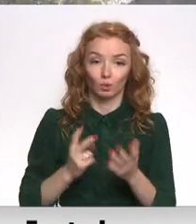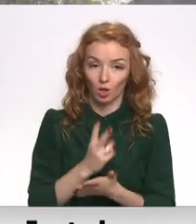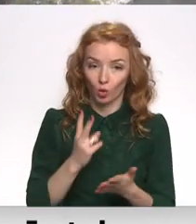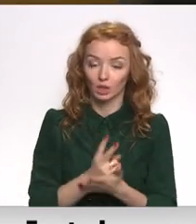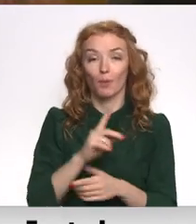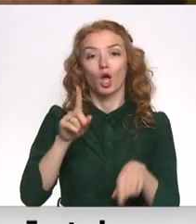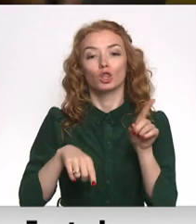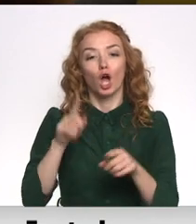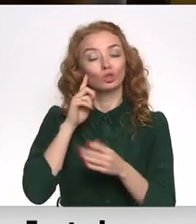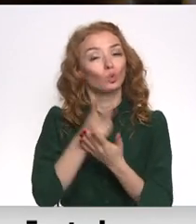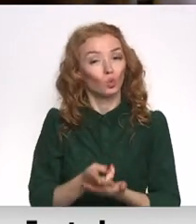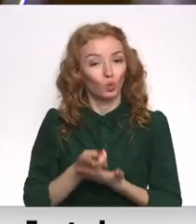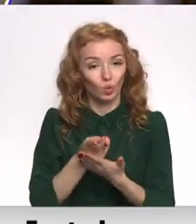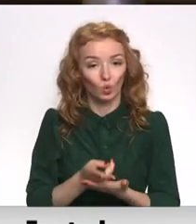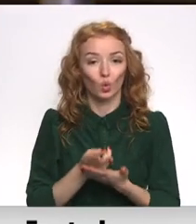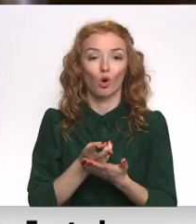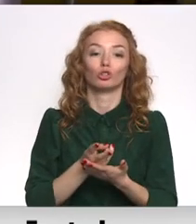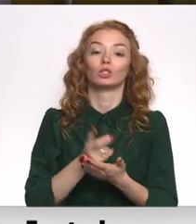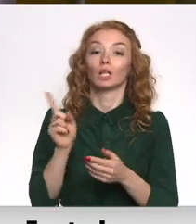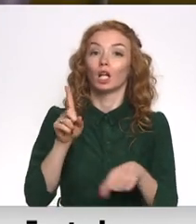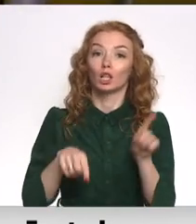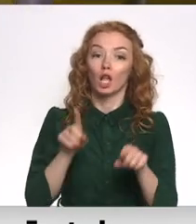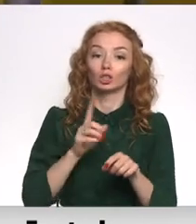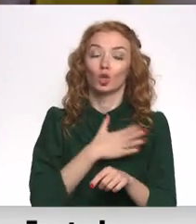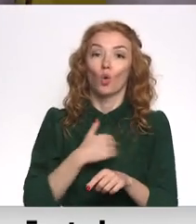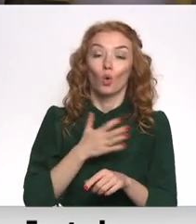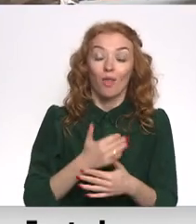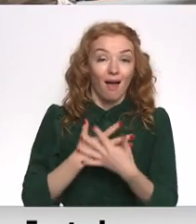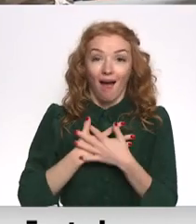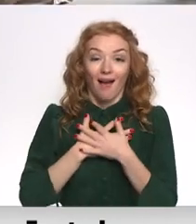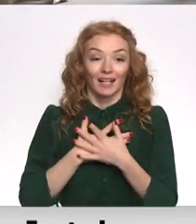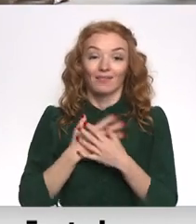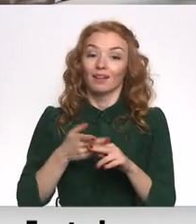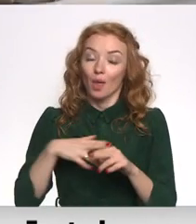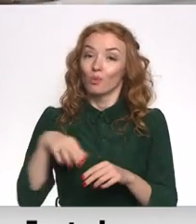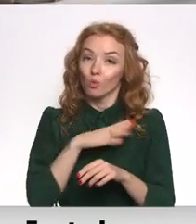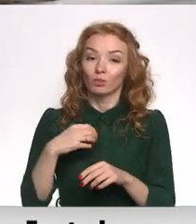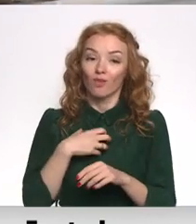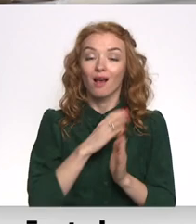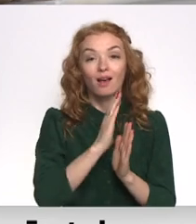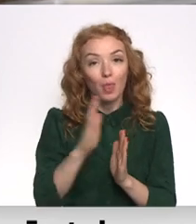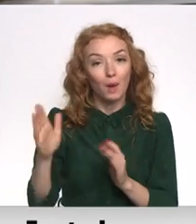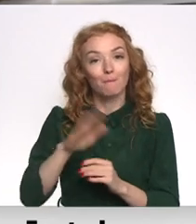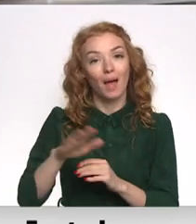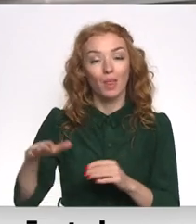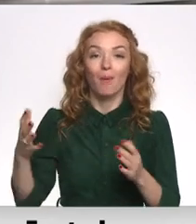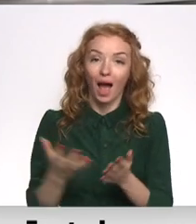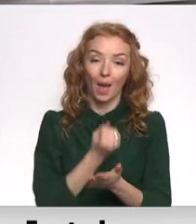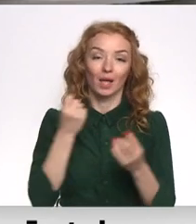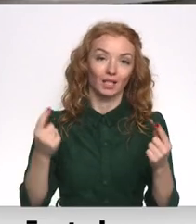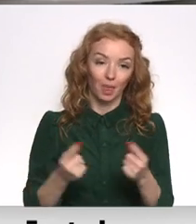tādi, kuri ir guloši, ir tādi savukārt, kuri ir ļoti, ļoti aktīvi. Tad mums jāatrod katram šim